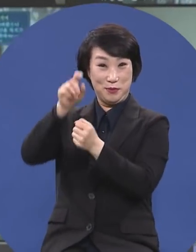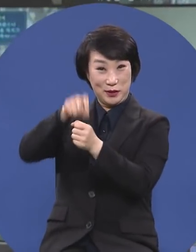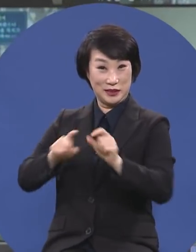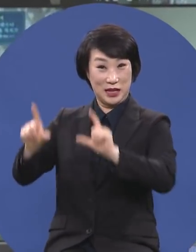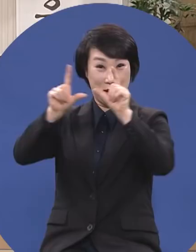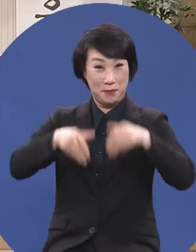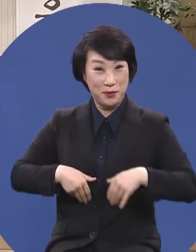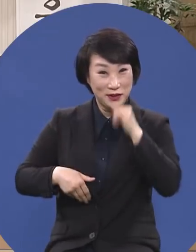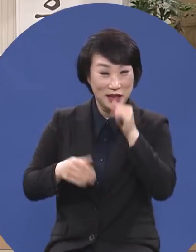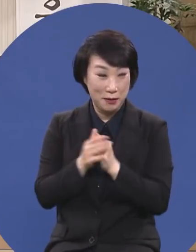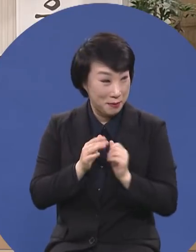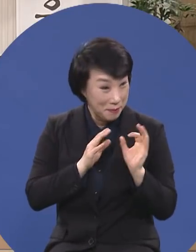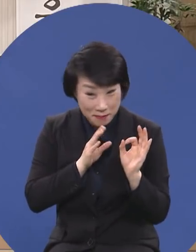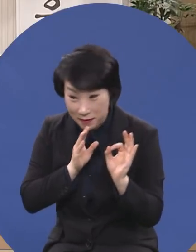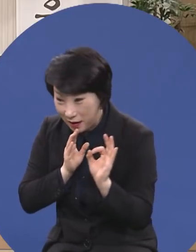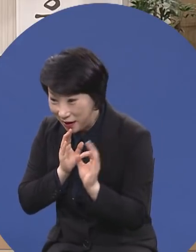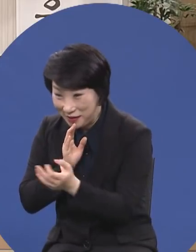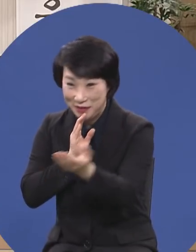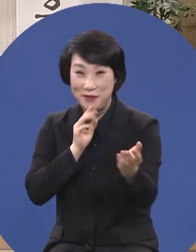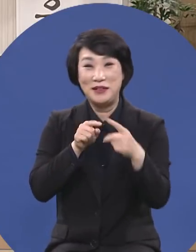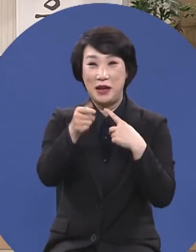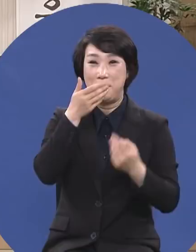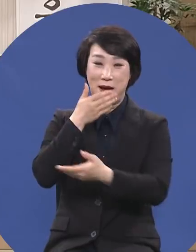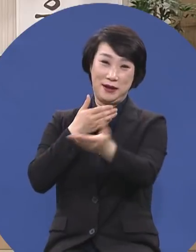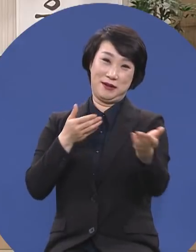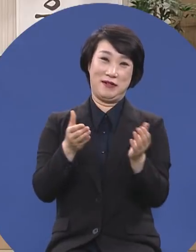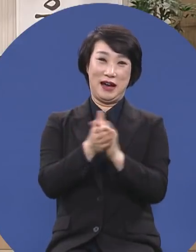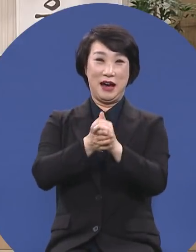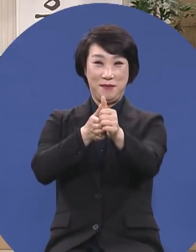말이요. 이해되시면 아멘 합시다.